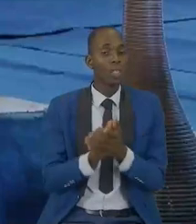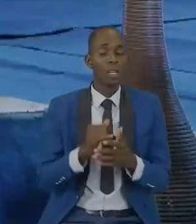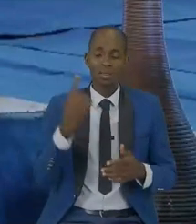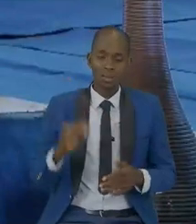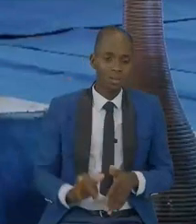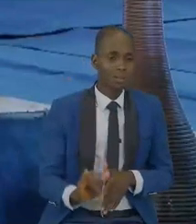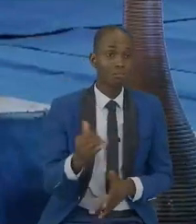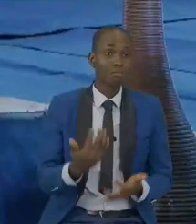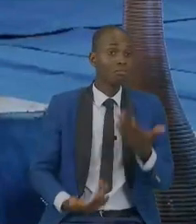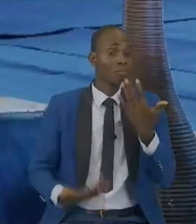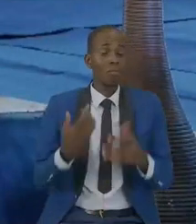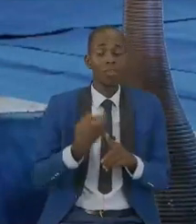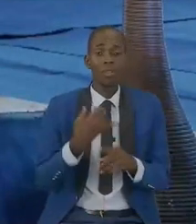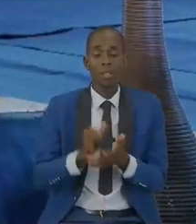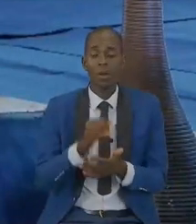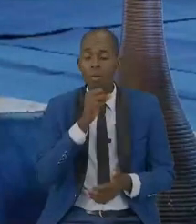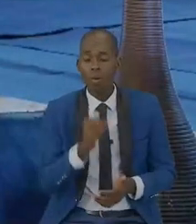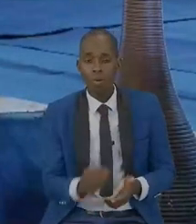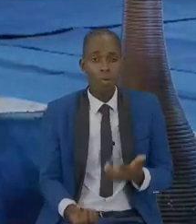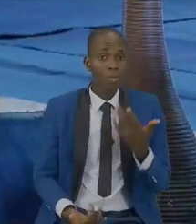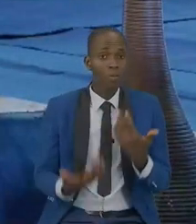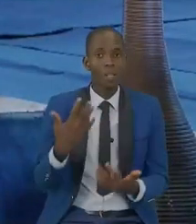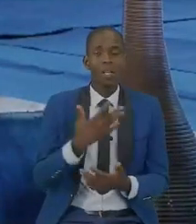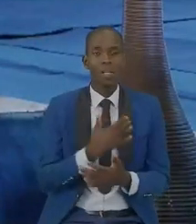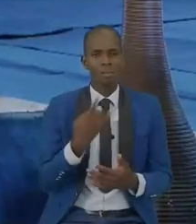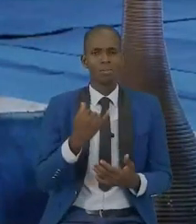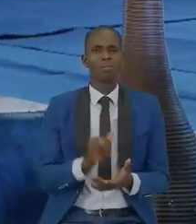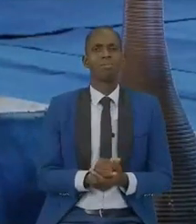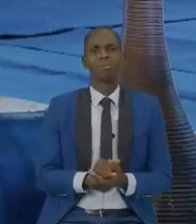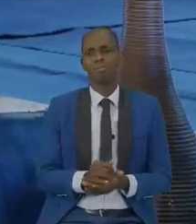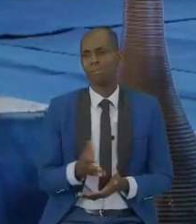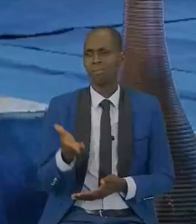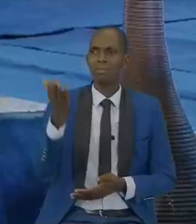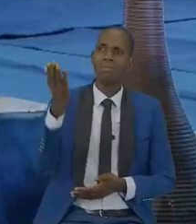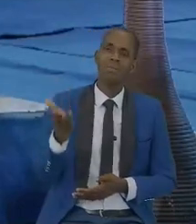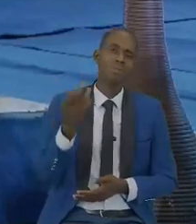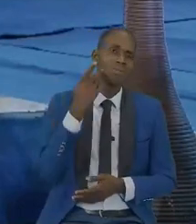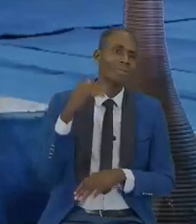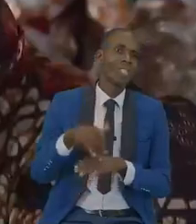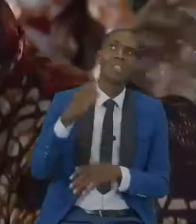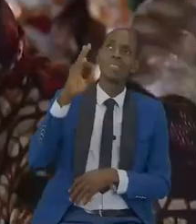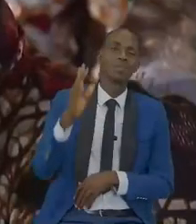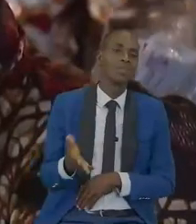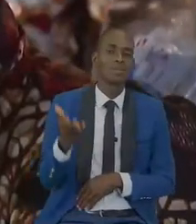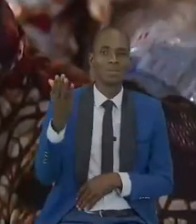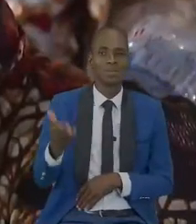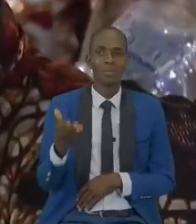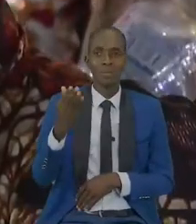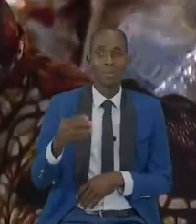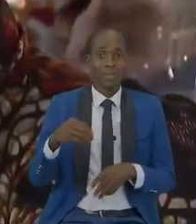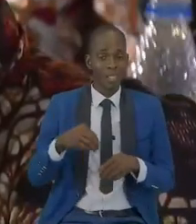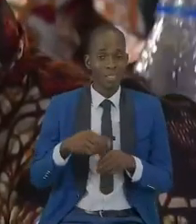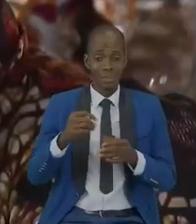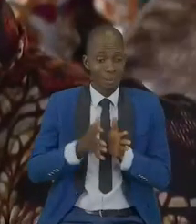seule échappatoire hors de la de l'ancienne fournaise, hors de la fournaise éternelle. Et tu dis que regardez